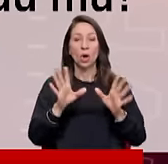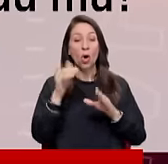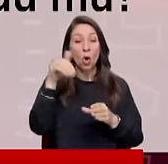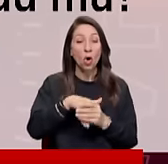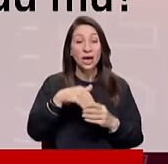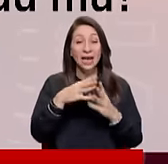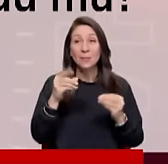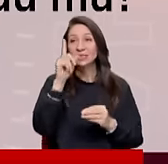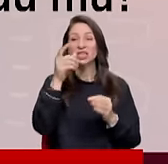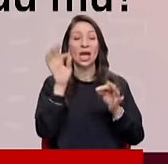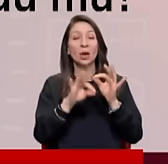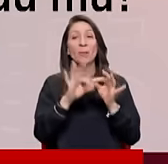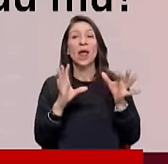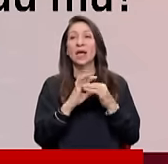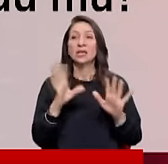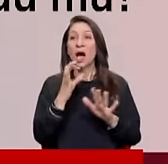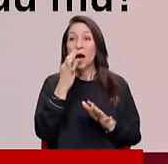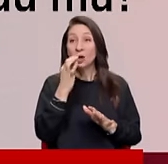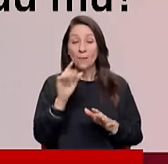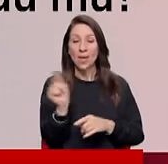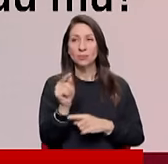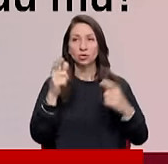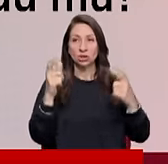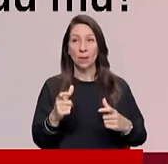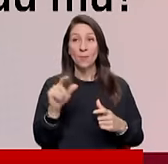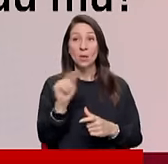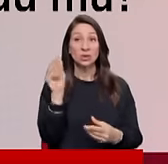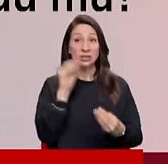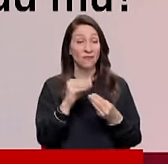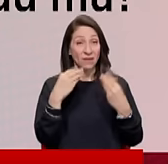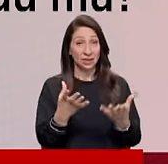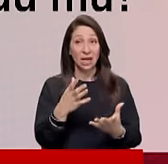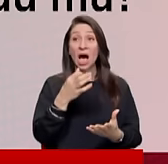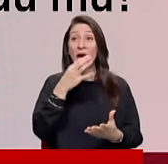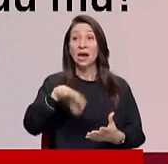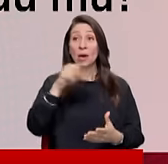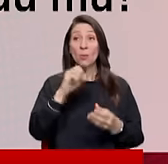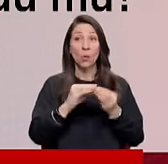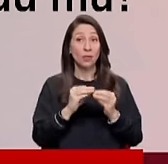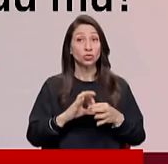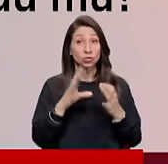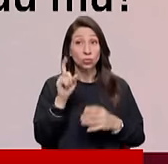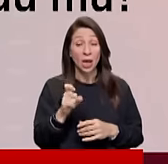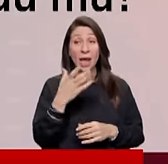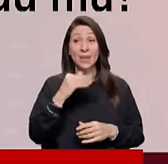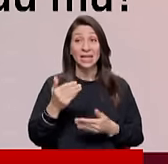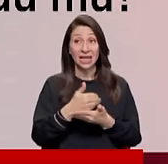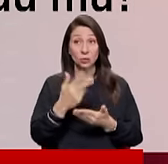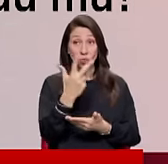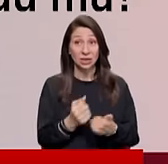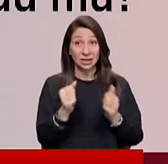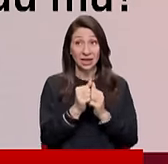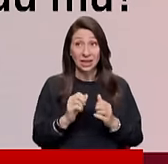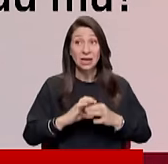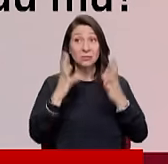kaybı sadece ekonomiyle alakalı değil. Ankara memur şehri, memura zam verdik. Başkentte problem çözüldü mü? Emeklinin gelirini